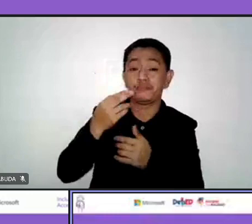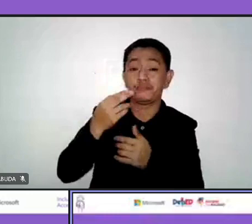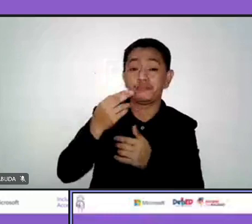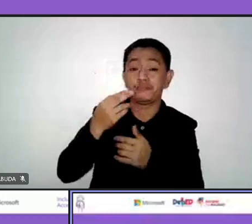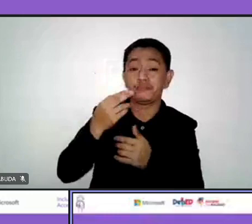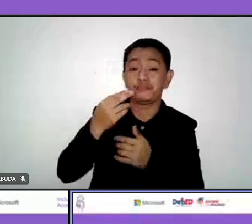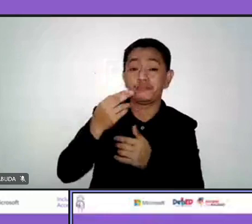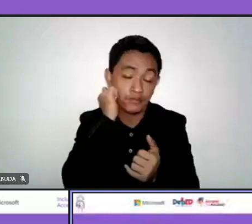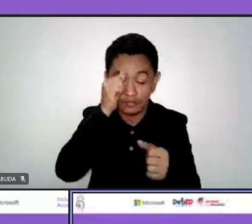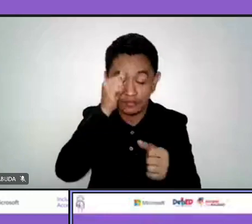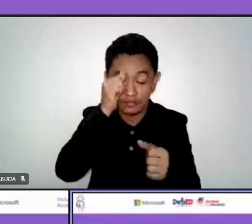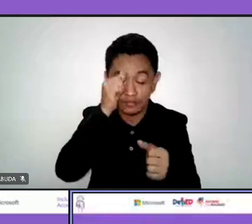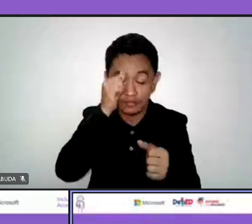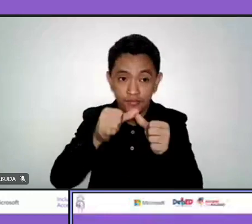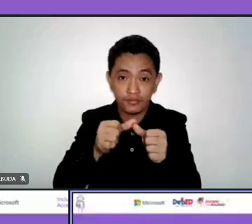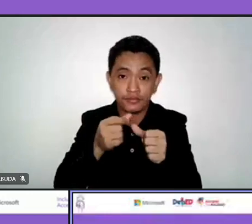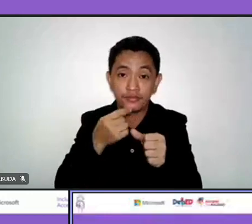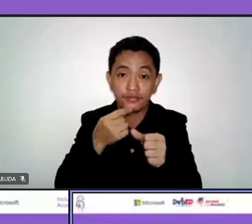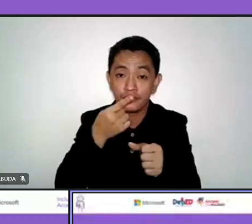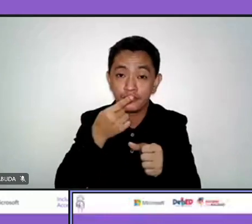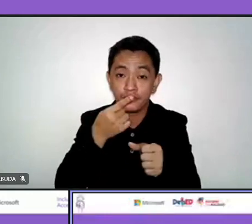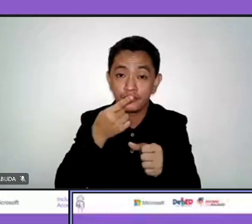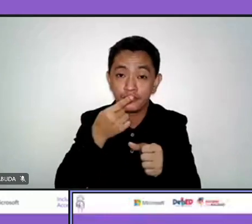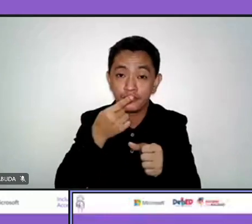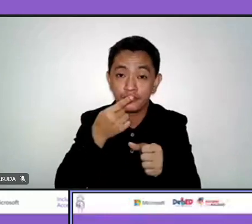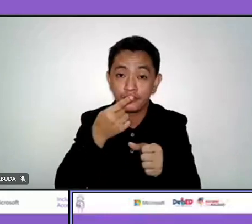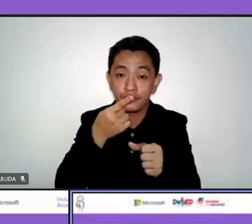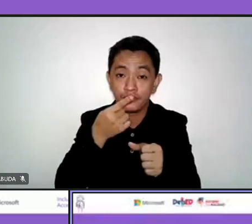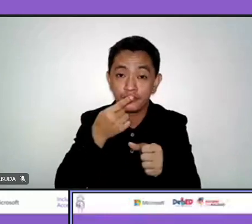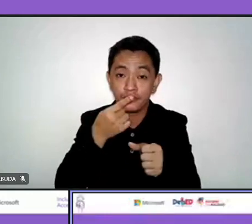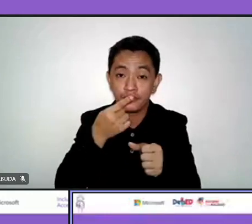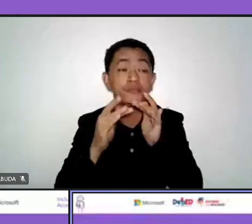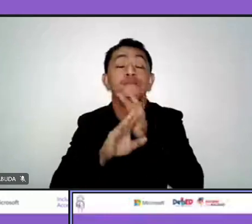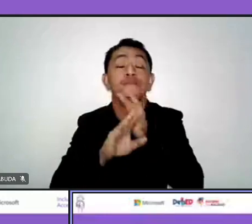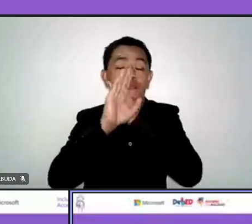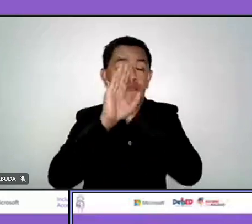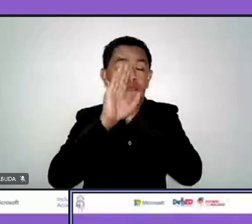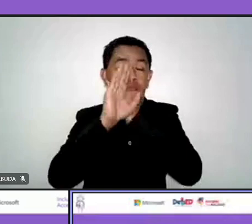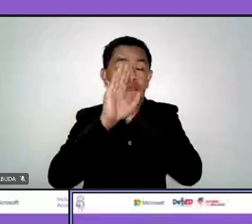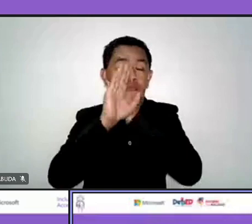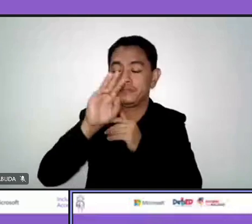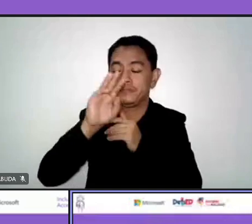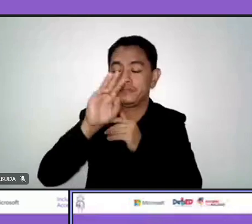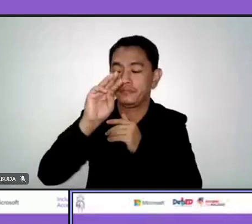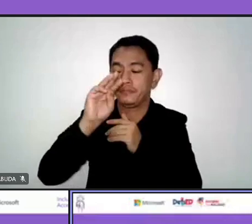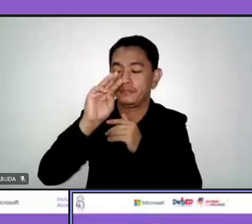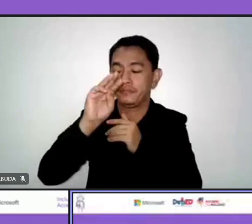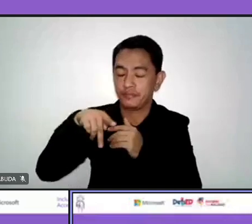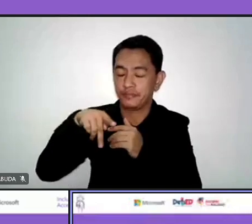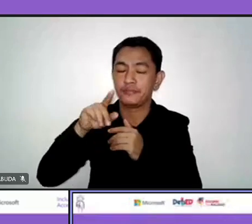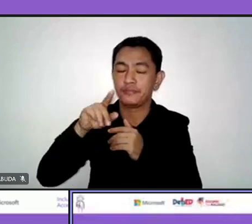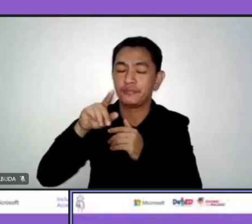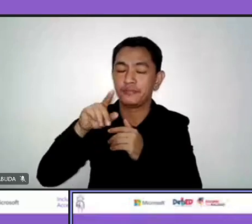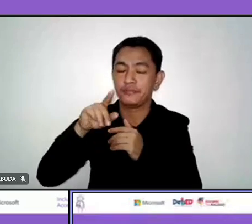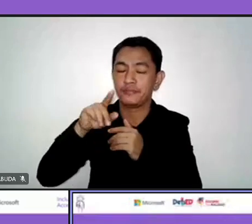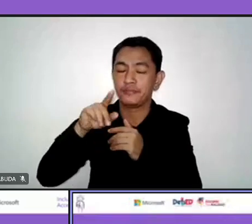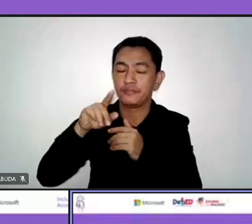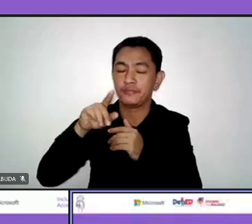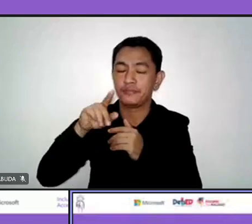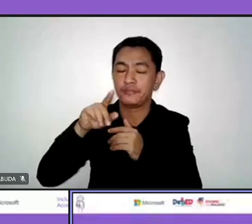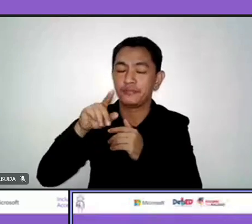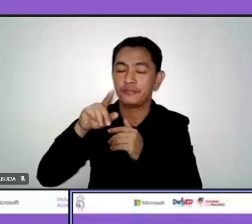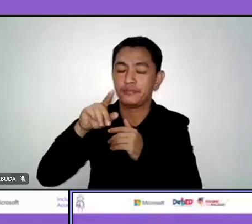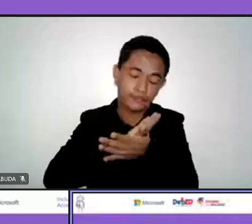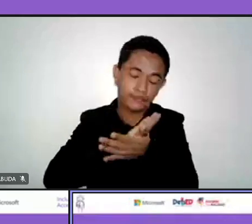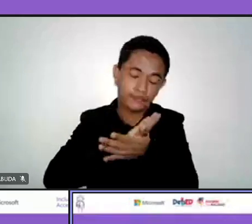gusto may paraan, kung ayaw may dahilan. At the same time po, always remember, sabi nga ni Ma'am, paano yung mga walang